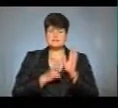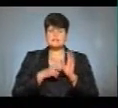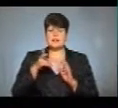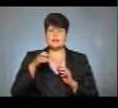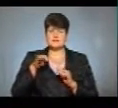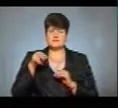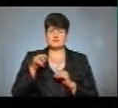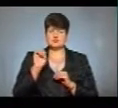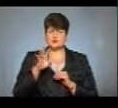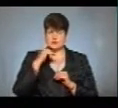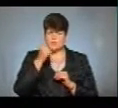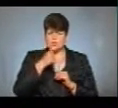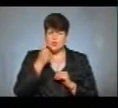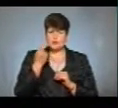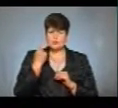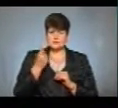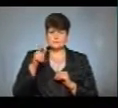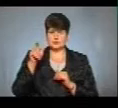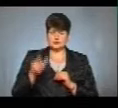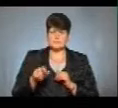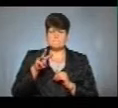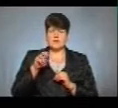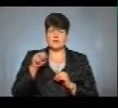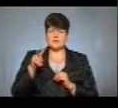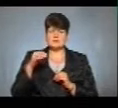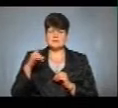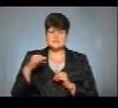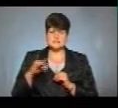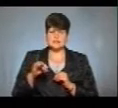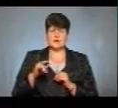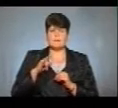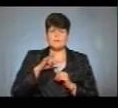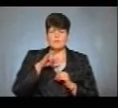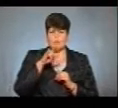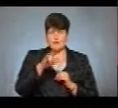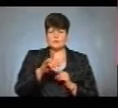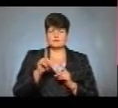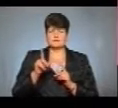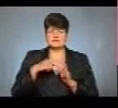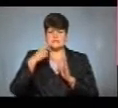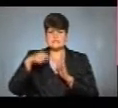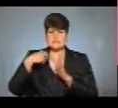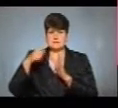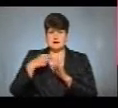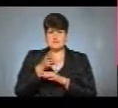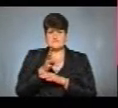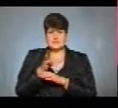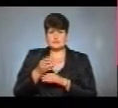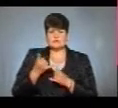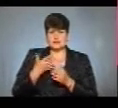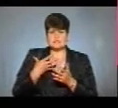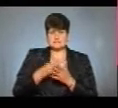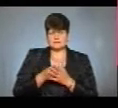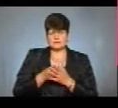17 липня 2014-го один з пасажирів малайзійського Боїнга, що виконує рейс Амстердам-Куала-Лумпур, знімає таке відео для свого